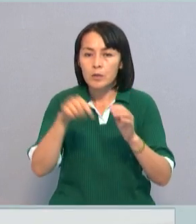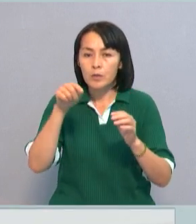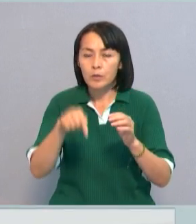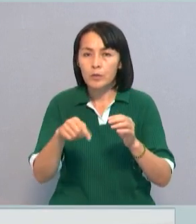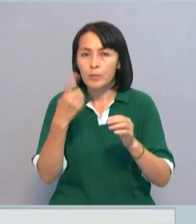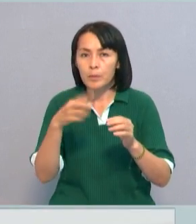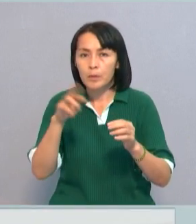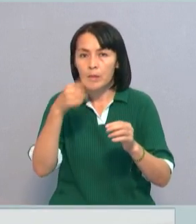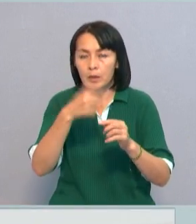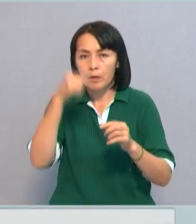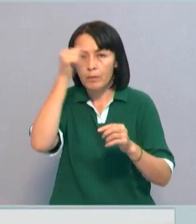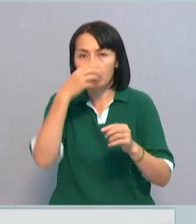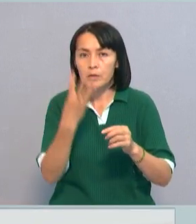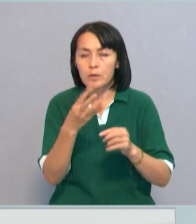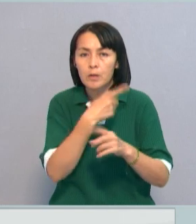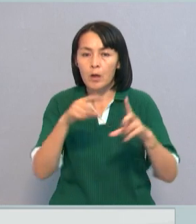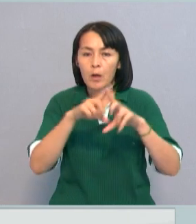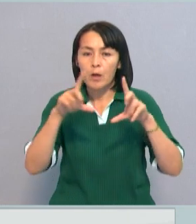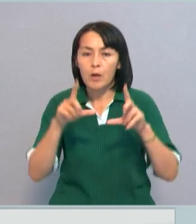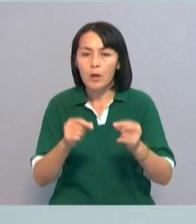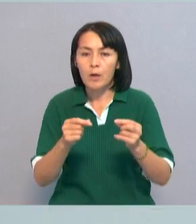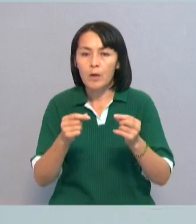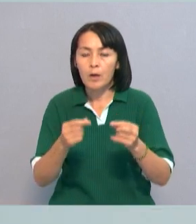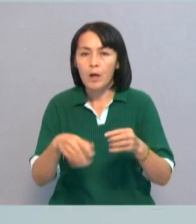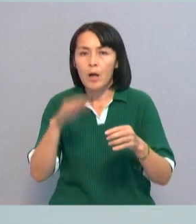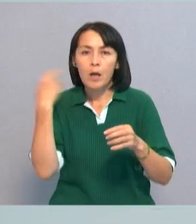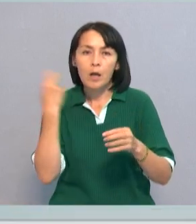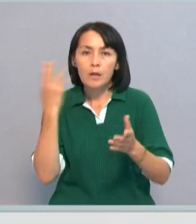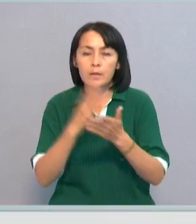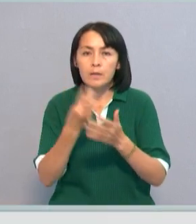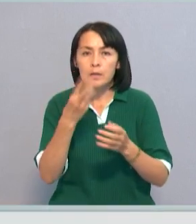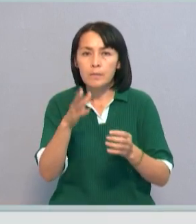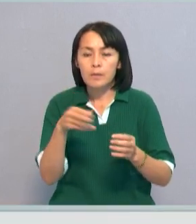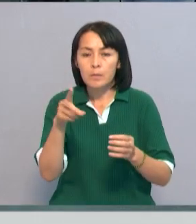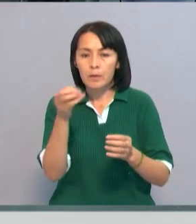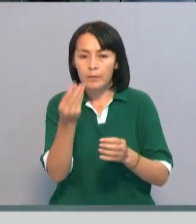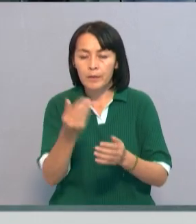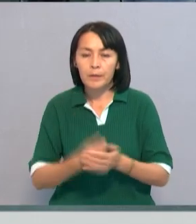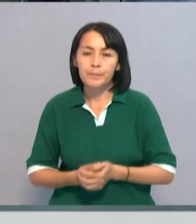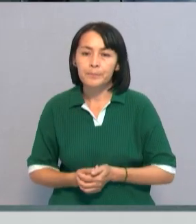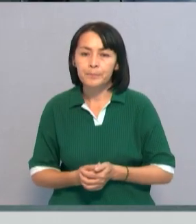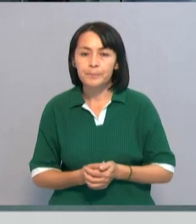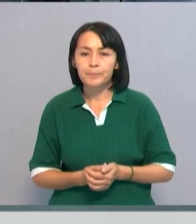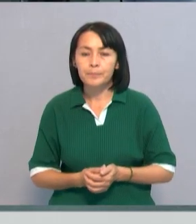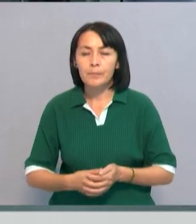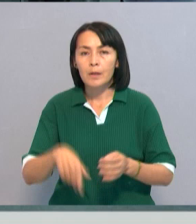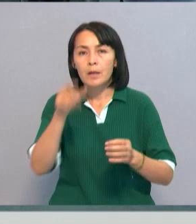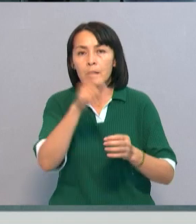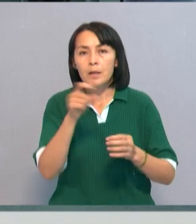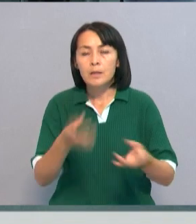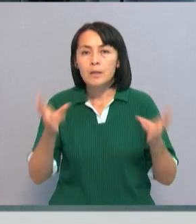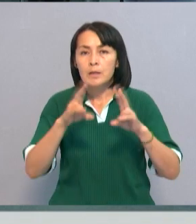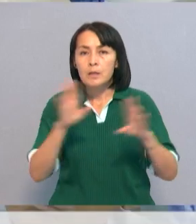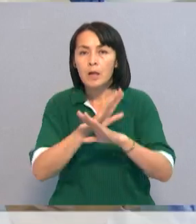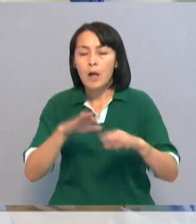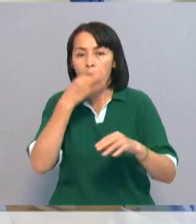состоянию на 1 января этого года 4 медицинские организации имеют критический долг в 3,5 миллиарда тенге. Члены совета остались